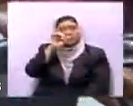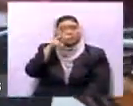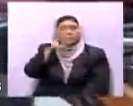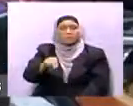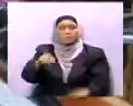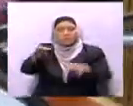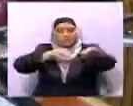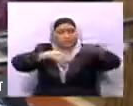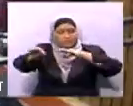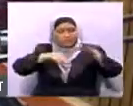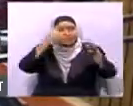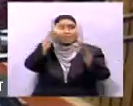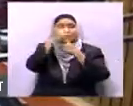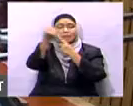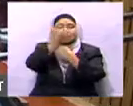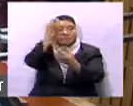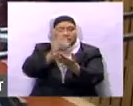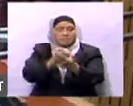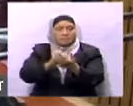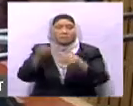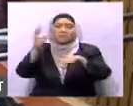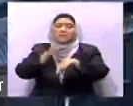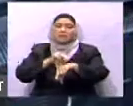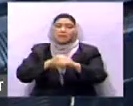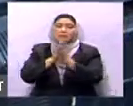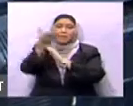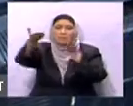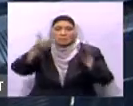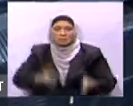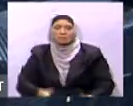terkini negara ketika menjadi tetamu stesen radio Perlis FM di Kangah.